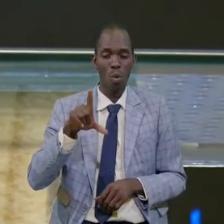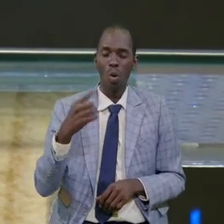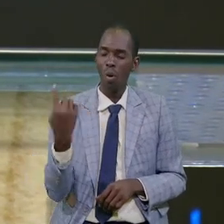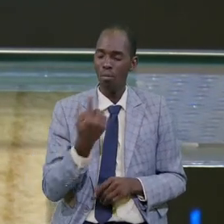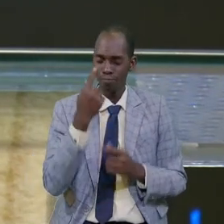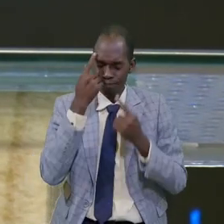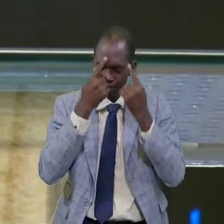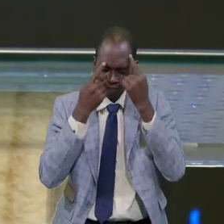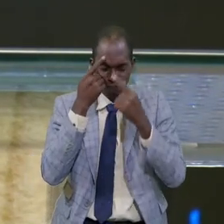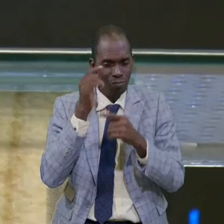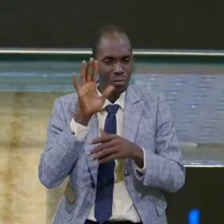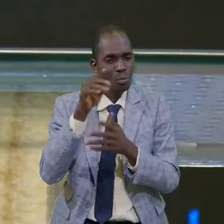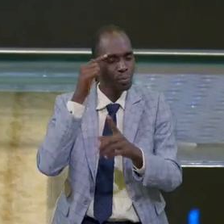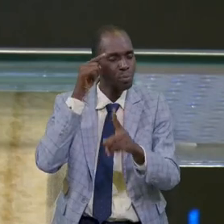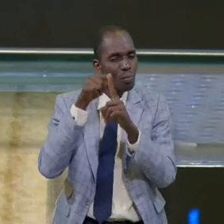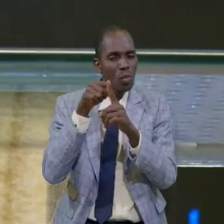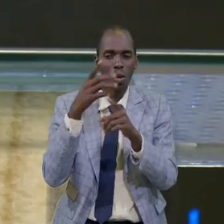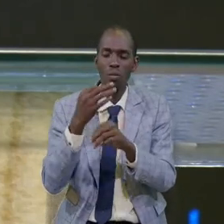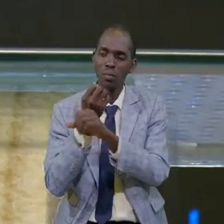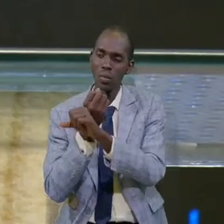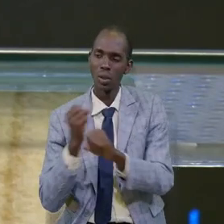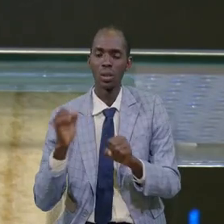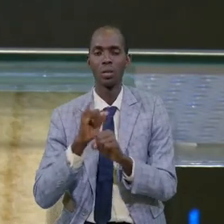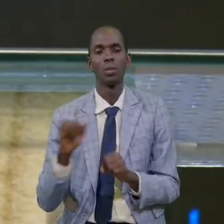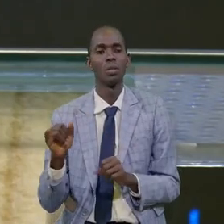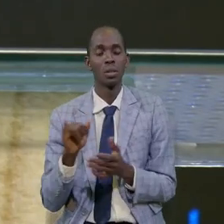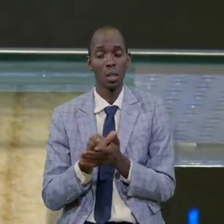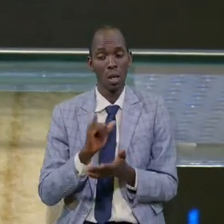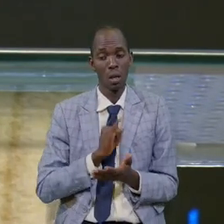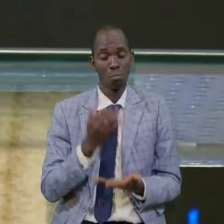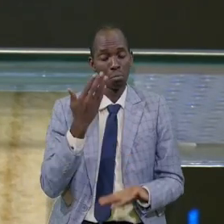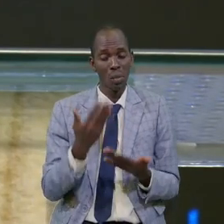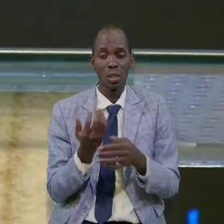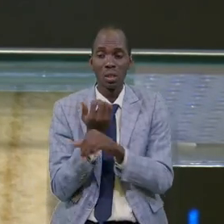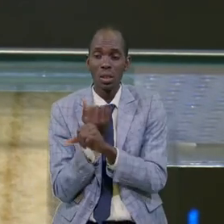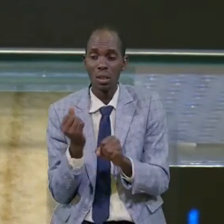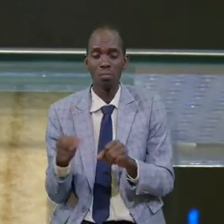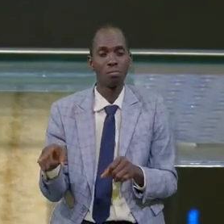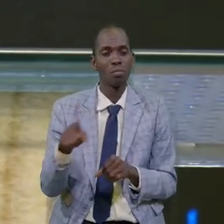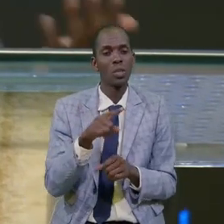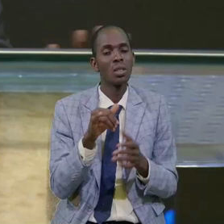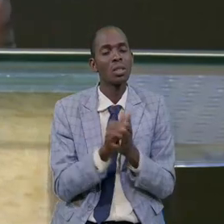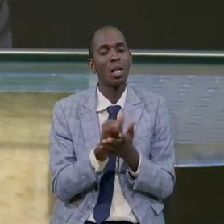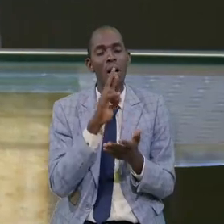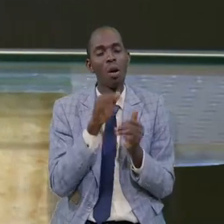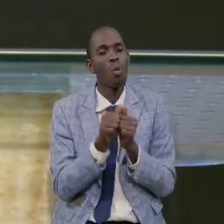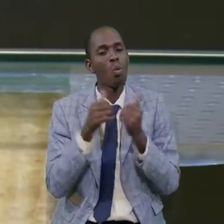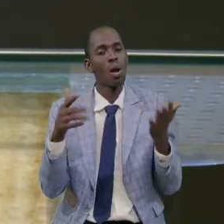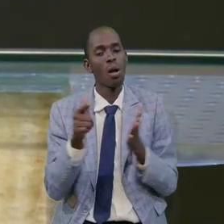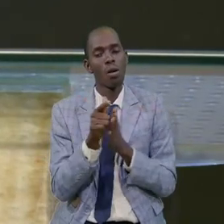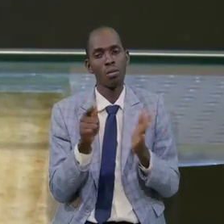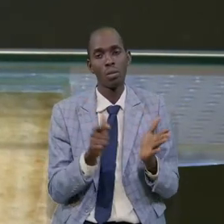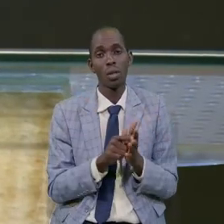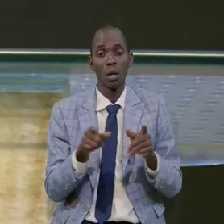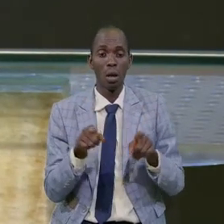sans la loi de Dieu, étant sous la loi de Christ, afin de gagner ceux qui sont sans loi. Chaque fois, vous considérez,